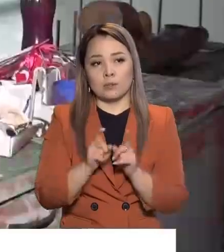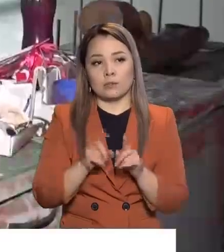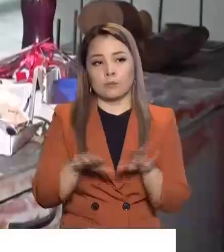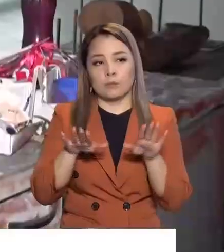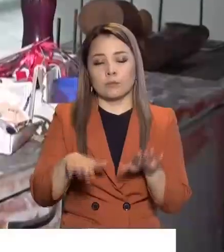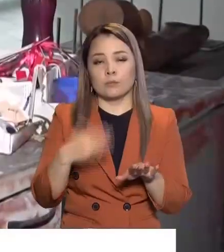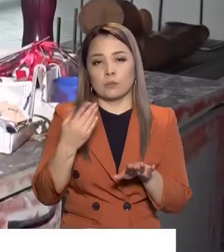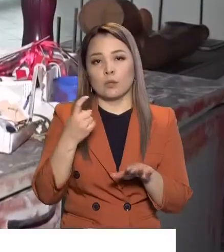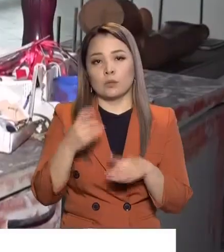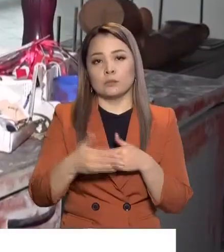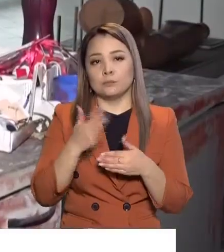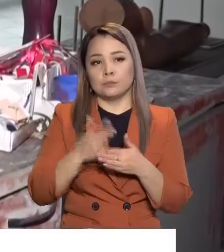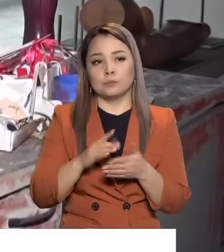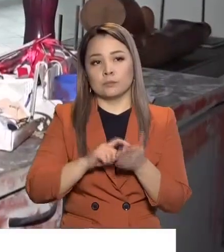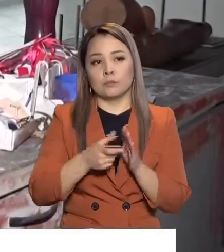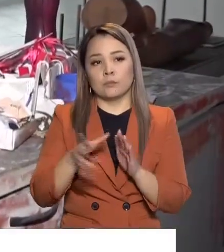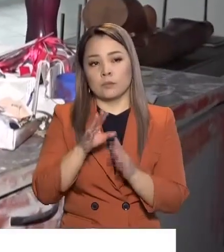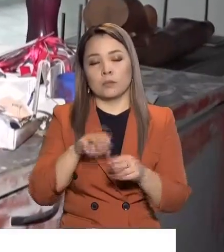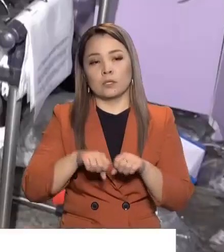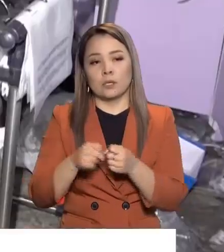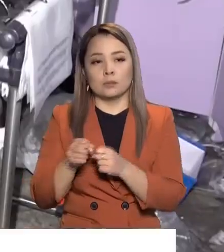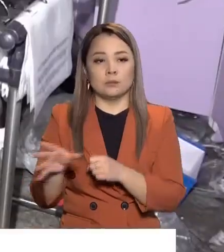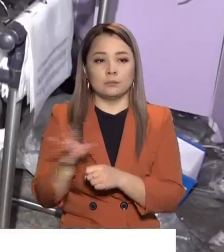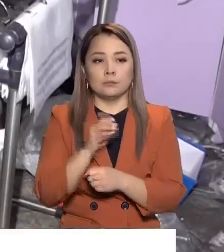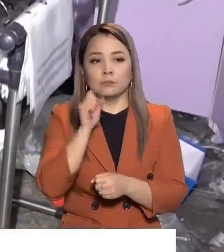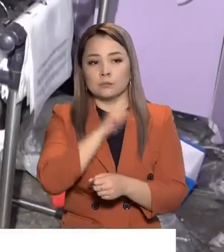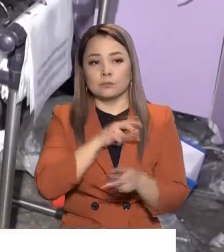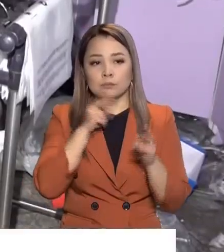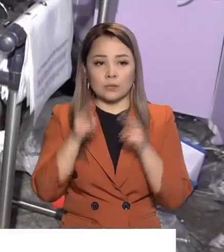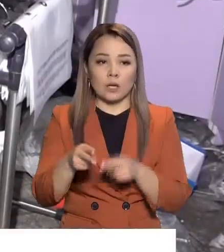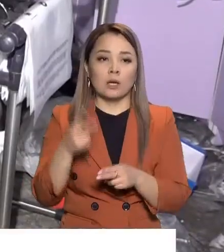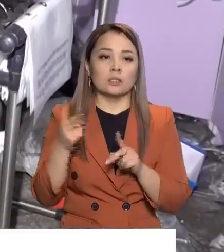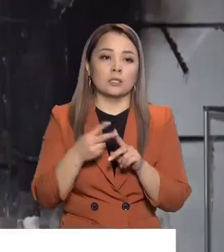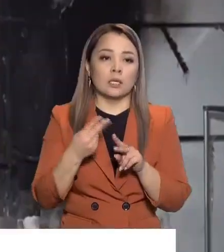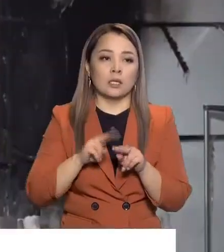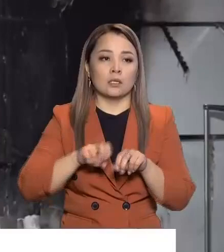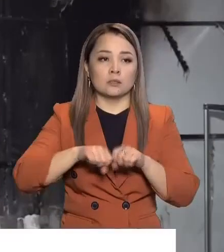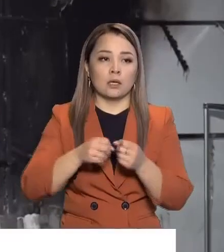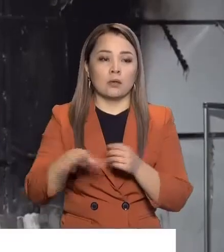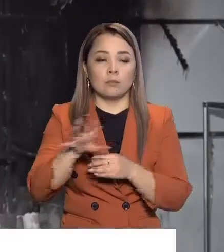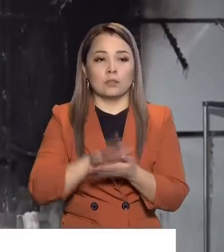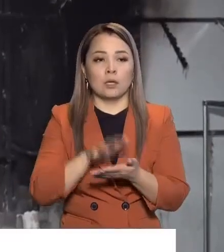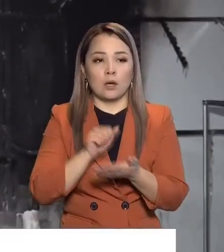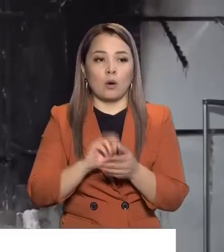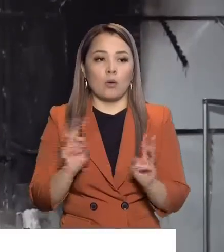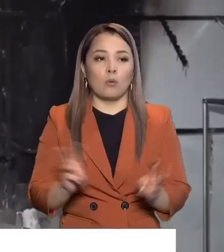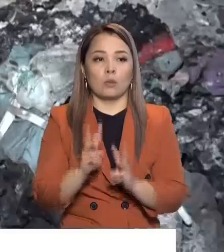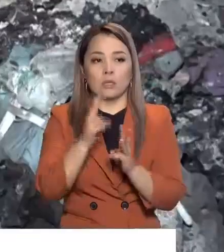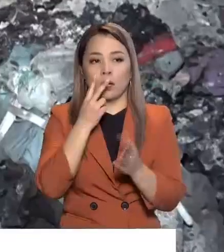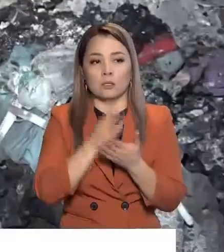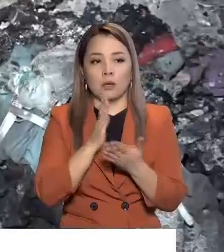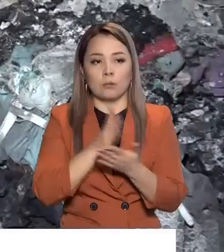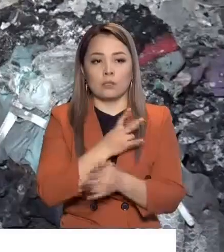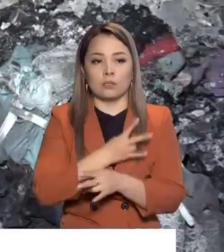үйінде 100-ден аса дүңгіршекке зақым келген. Бірі тоналса, екіншісін қиратып, артынан от қойып кеткен.